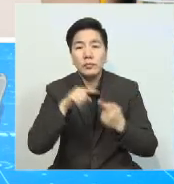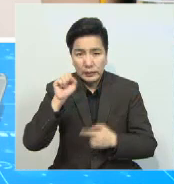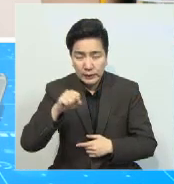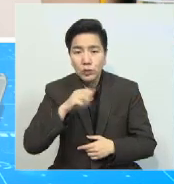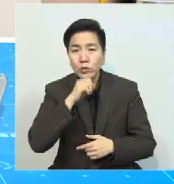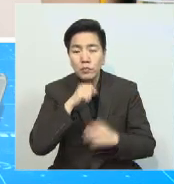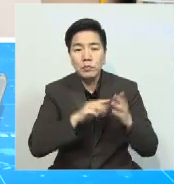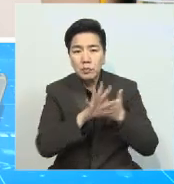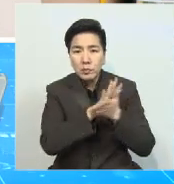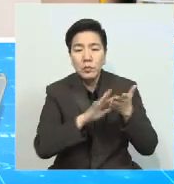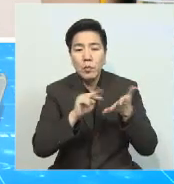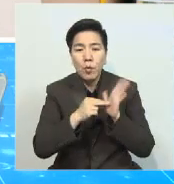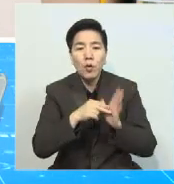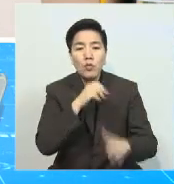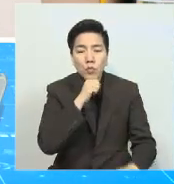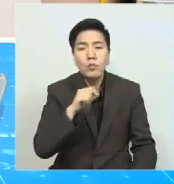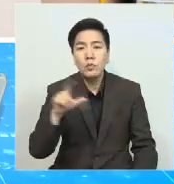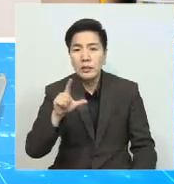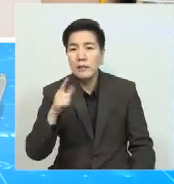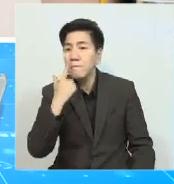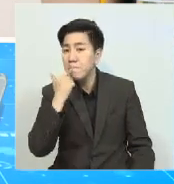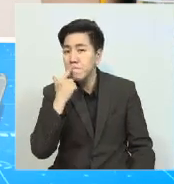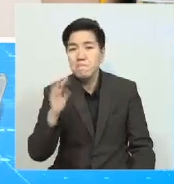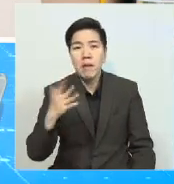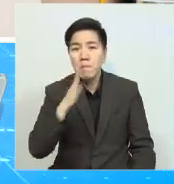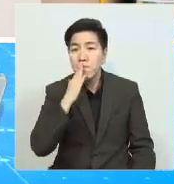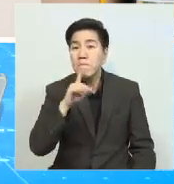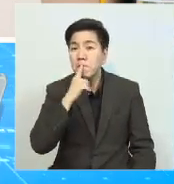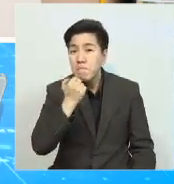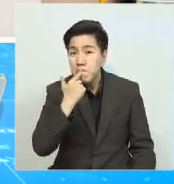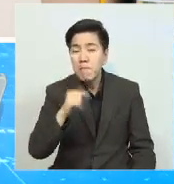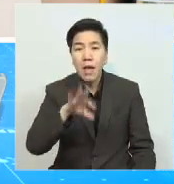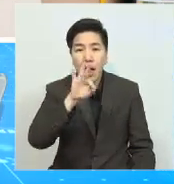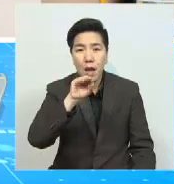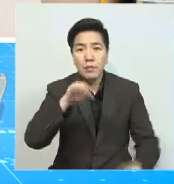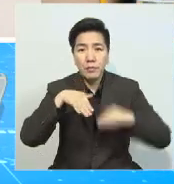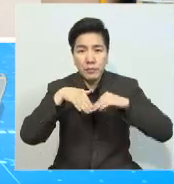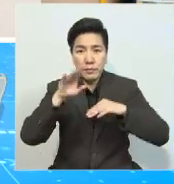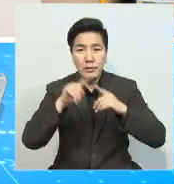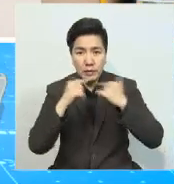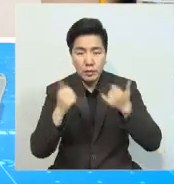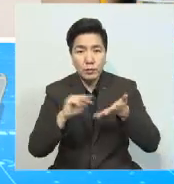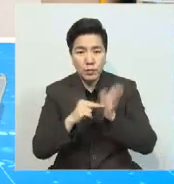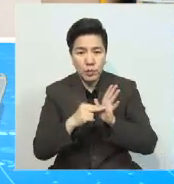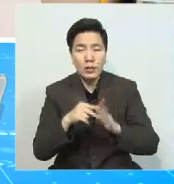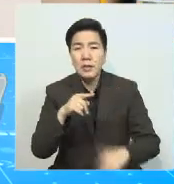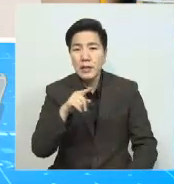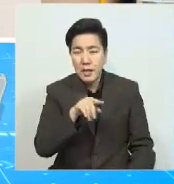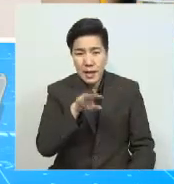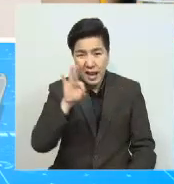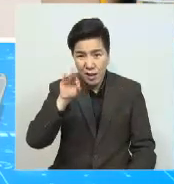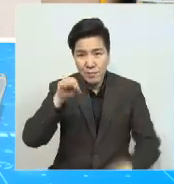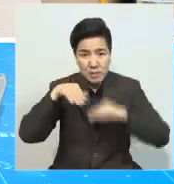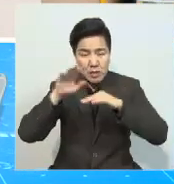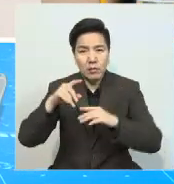หลือง สีส้มกับสีเหลืองนะครับจะไม่มีสีแดงคือสีแดงมันเกิน90ไมโครกรัมนะครับต่อลูกบาศก์เม